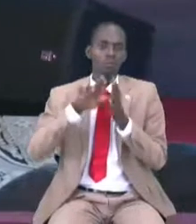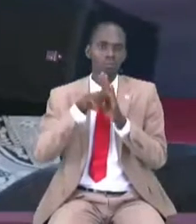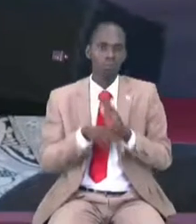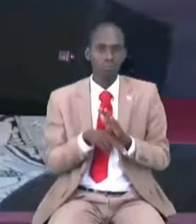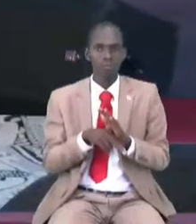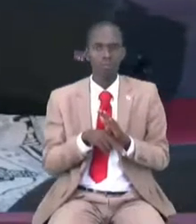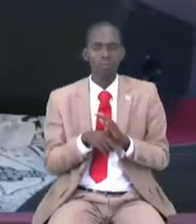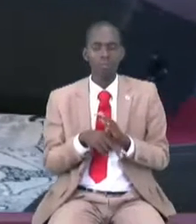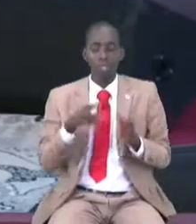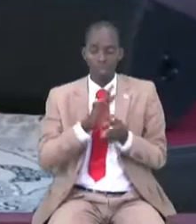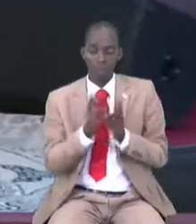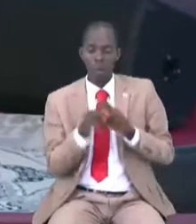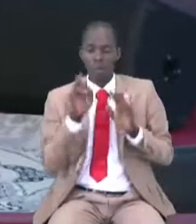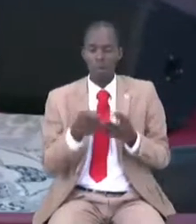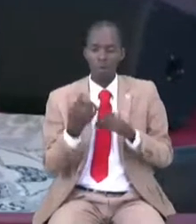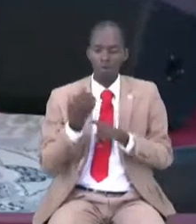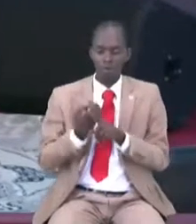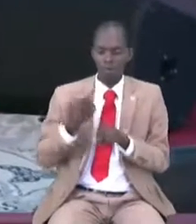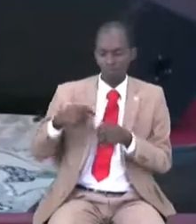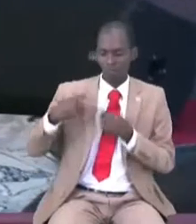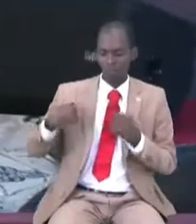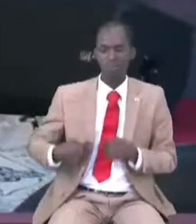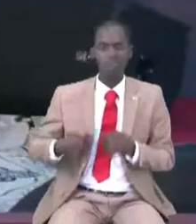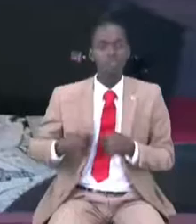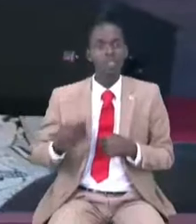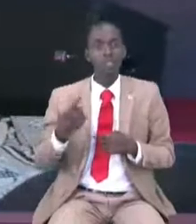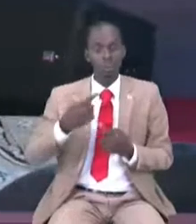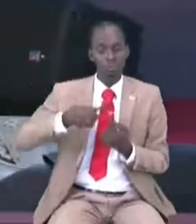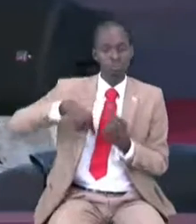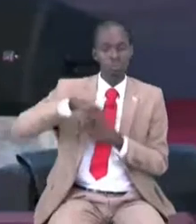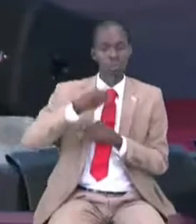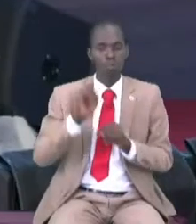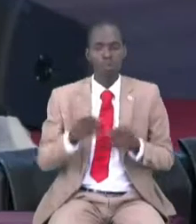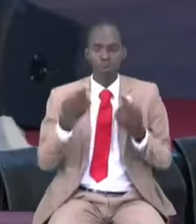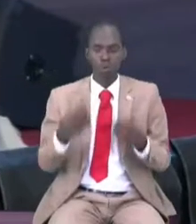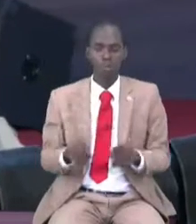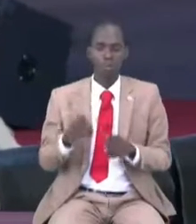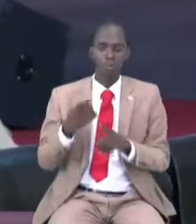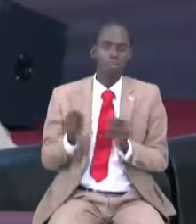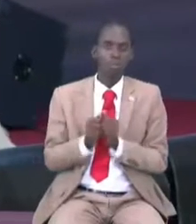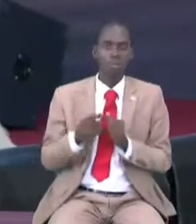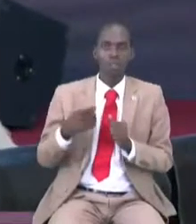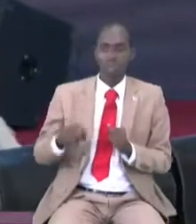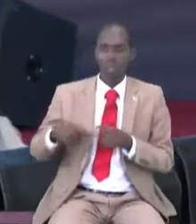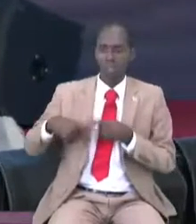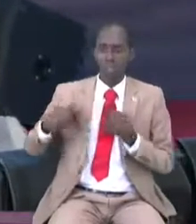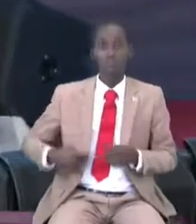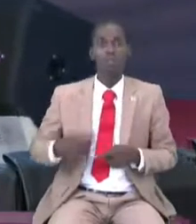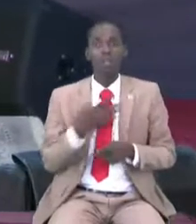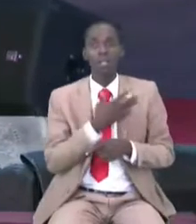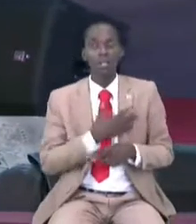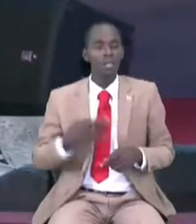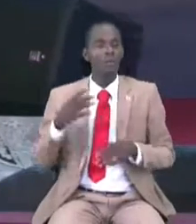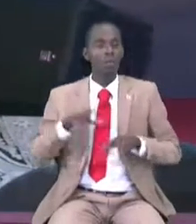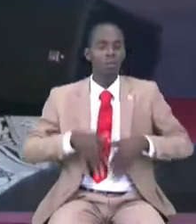changement doit venir depuis le cœur. L'avoir comme Seigneur, le confesser de sa bouche comme Seigneur doit provenir du cœur. Car c'est